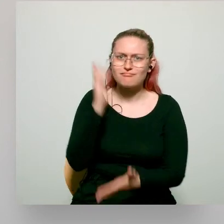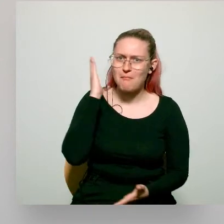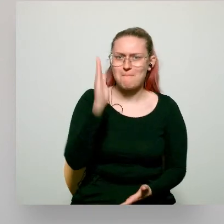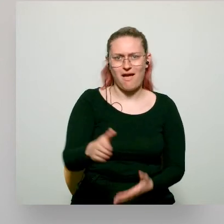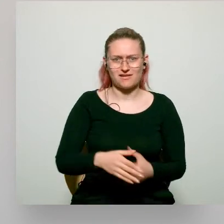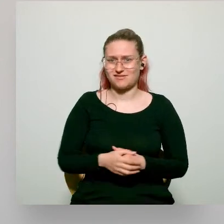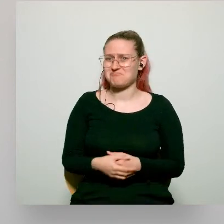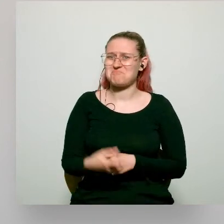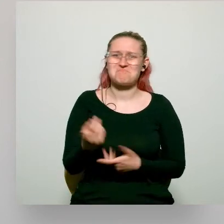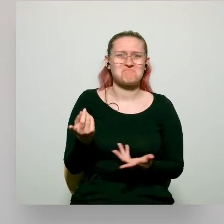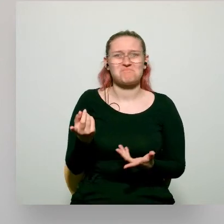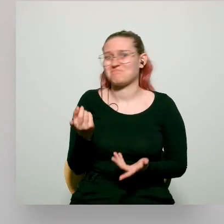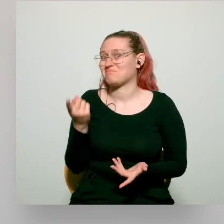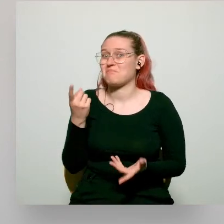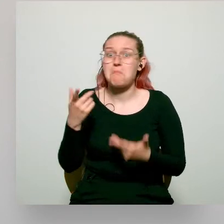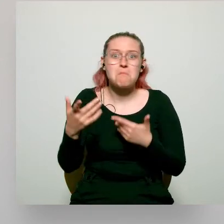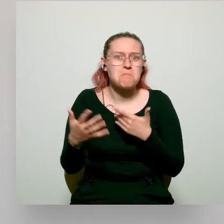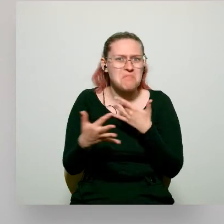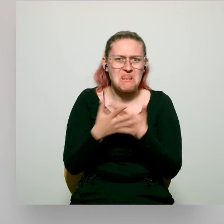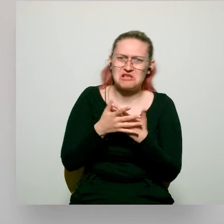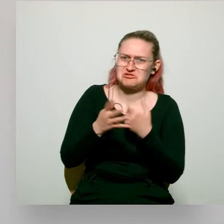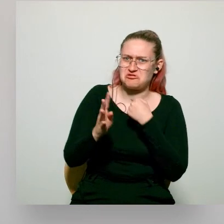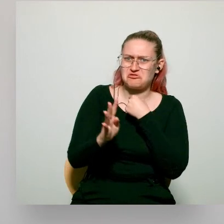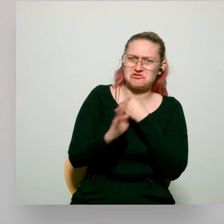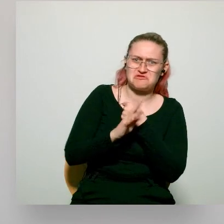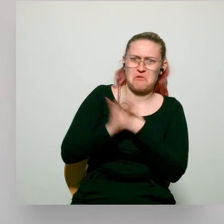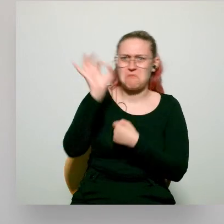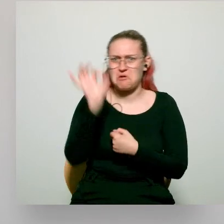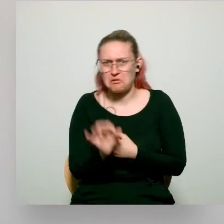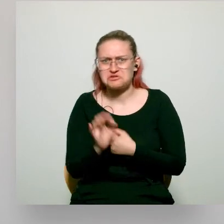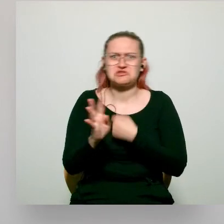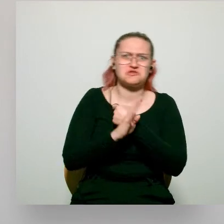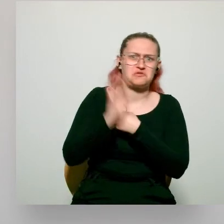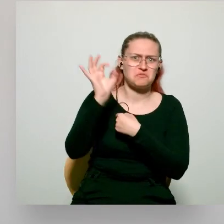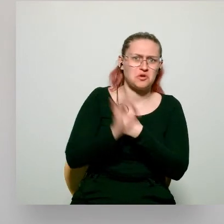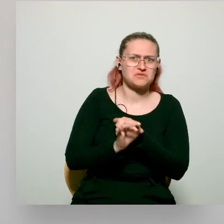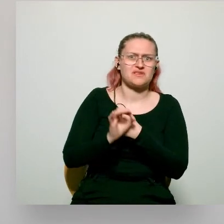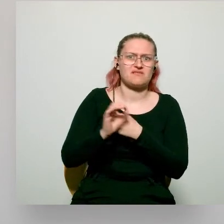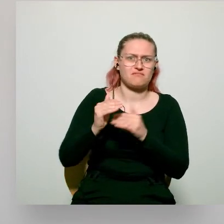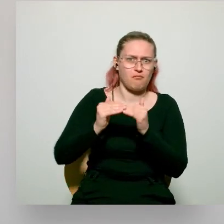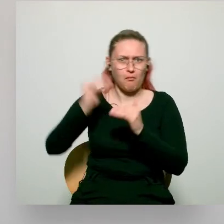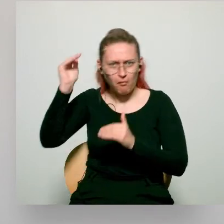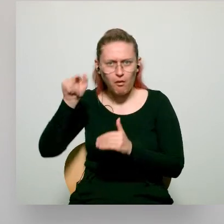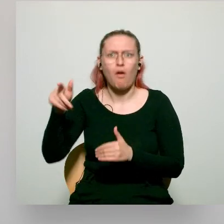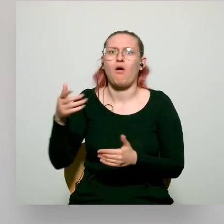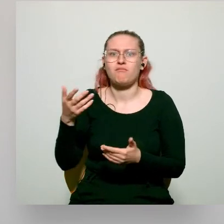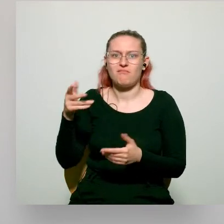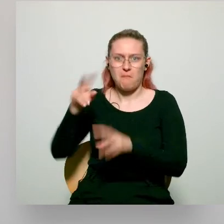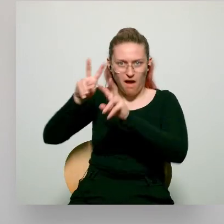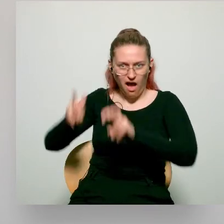powyżej, no, bliskie 90%, czy nawet powyżej 90% w badaniach socjologicznych. I czy to da się